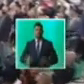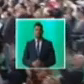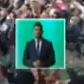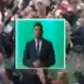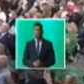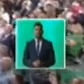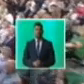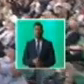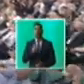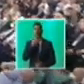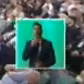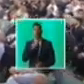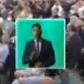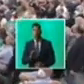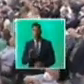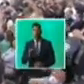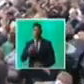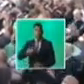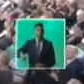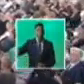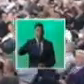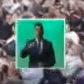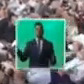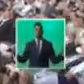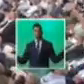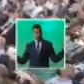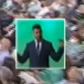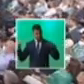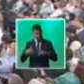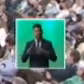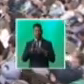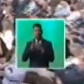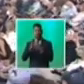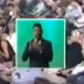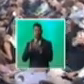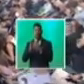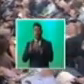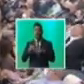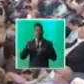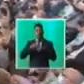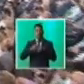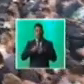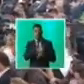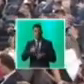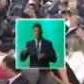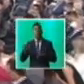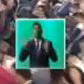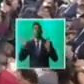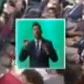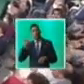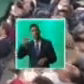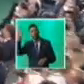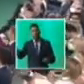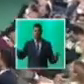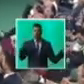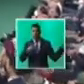συγκεκριμένο πρόσωπο. Αυτές οι αναταράξεις θα βγουν, πιστεύετε, σε καλό ή σε κακό στο τέλος της ημέρας και για το